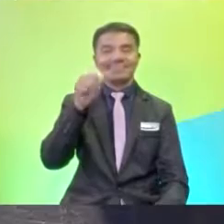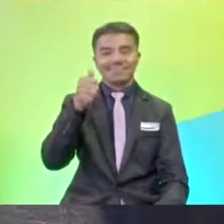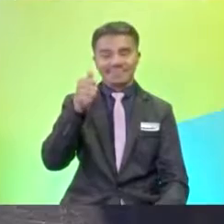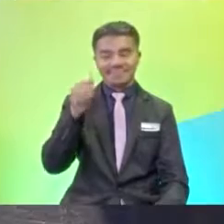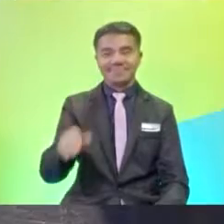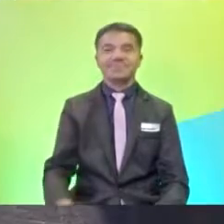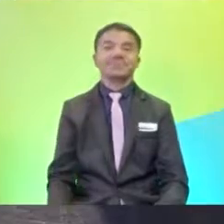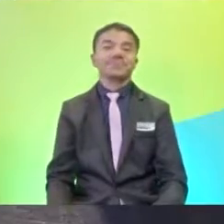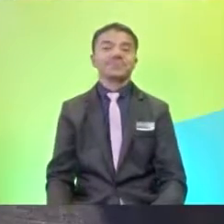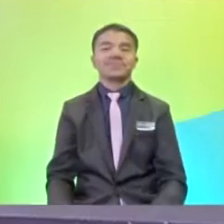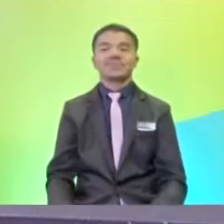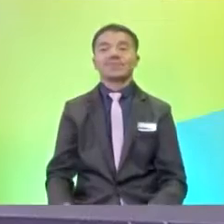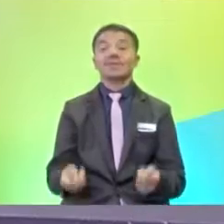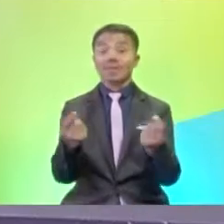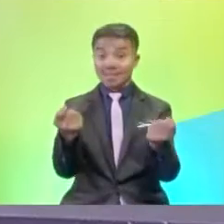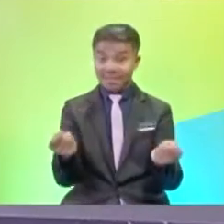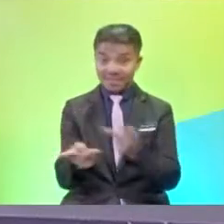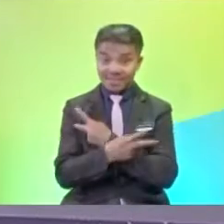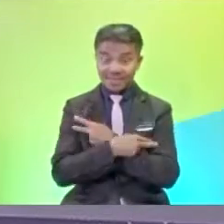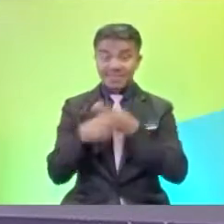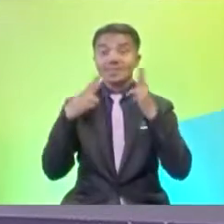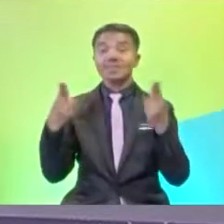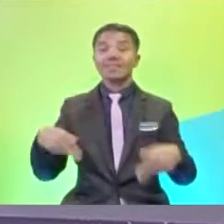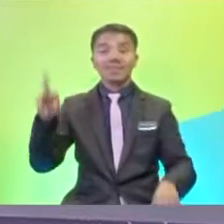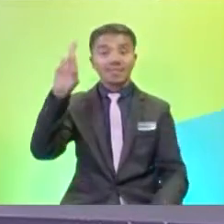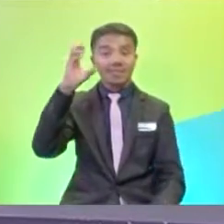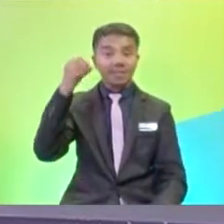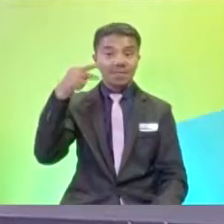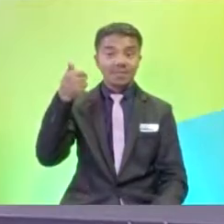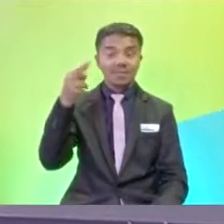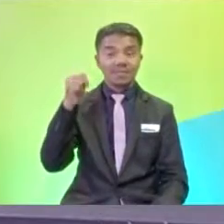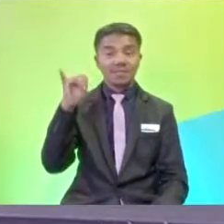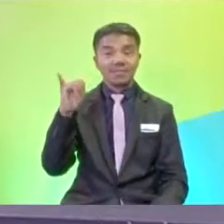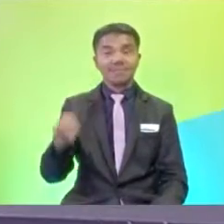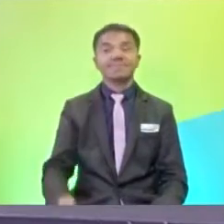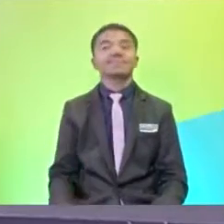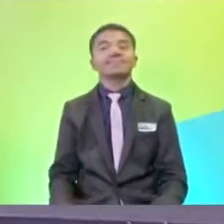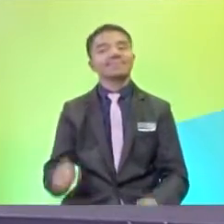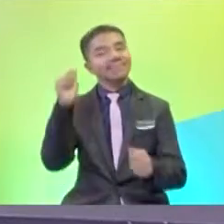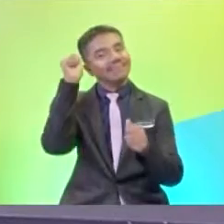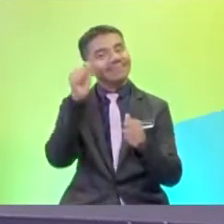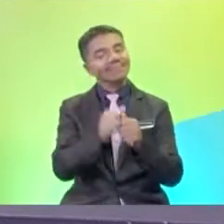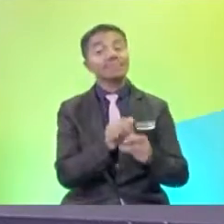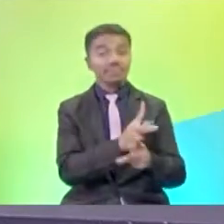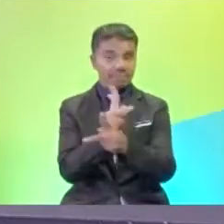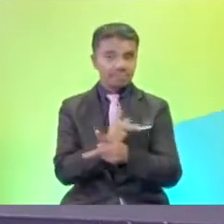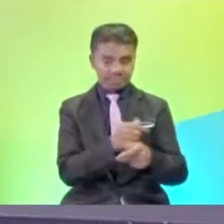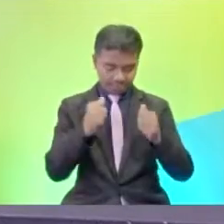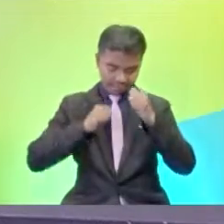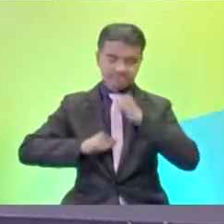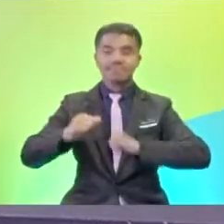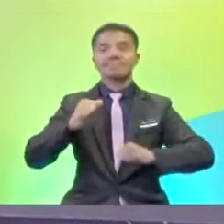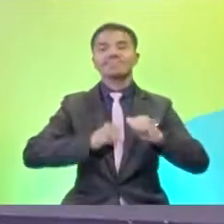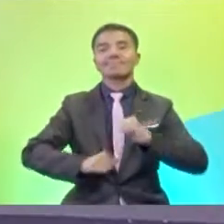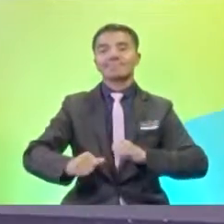Terima kasih saudara hanya atas kesedihan bersama dengan kami kita jumpa lagi di episode kali datang Ingat pesan sasajaga adab dalam mempelajari